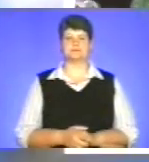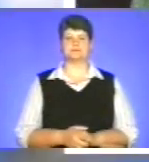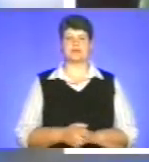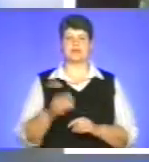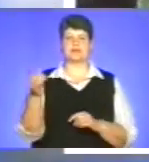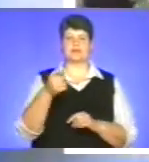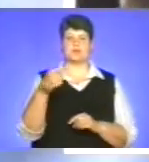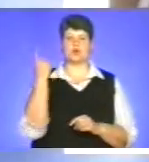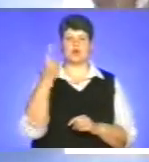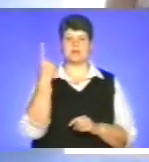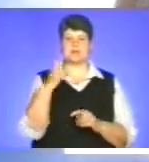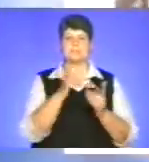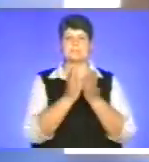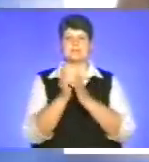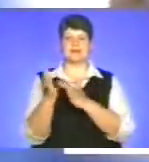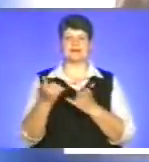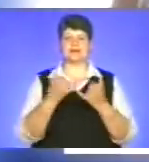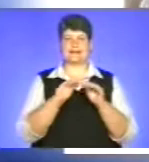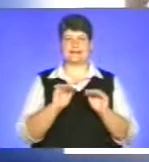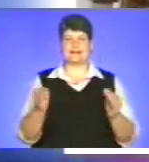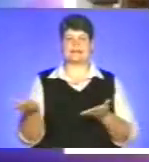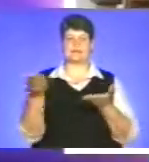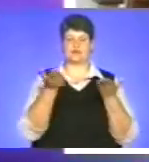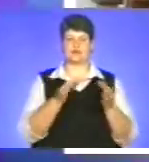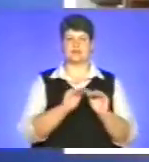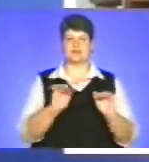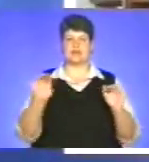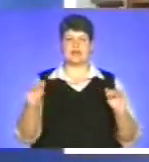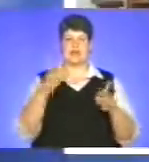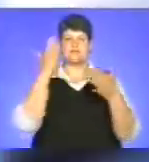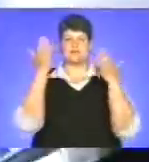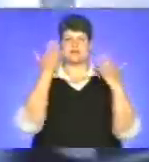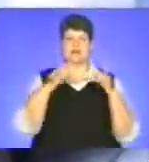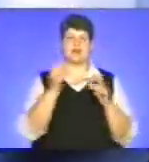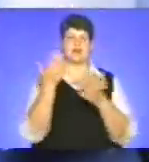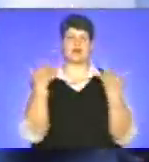Тернопільська обласна бібліотека для дітей запрошує школярів на веселі канікули з книгою.